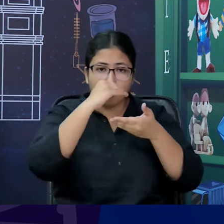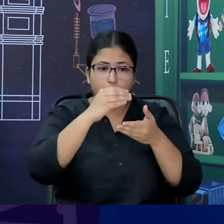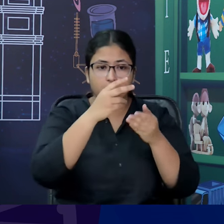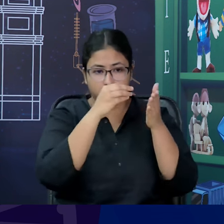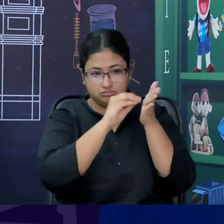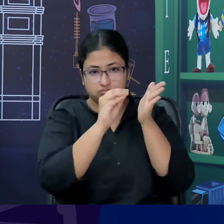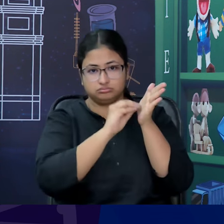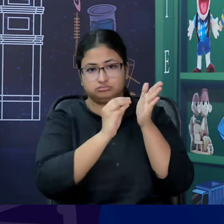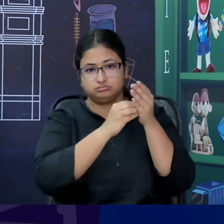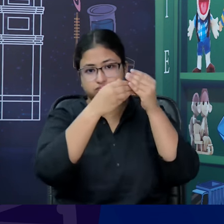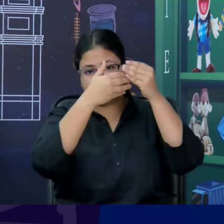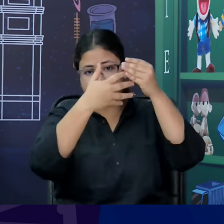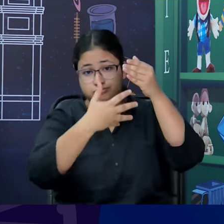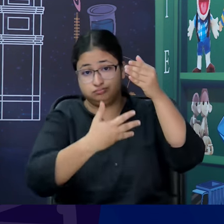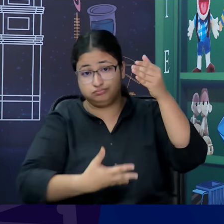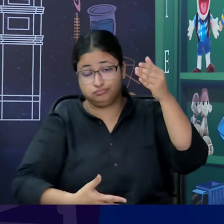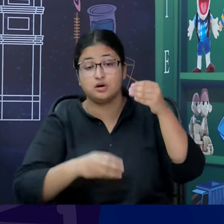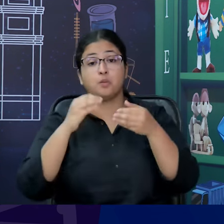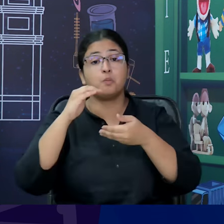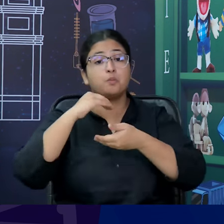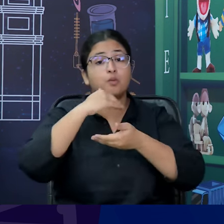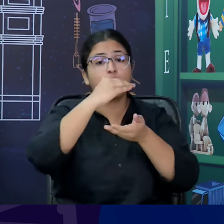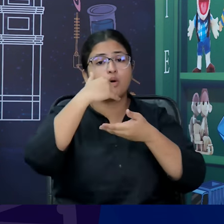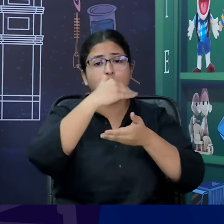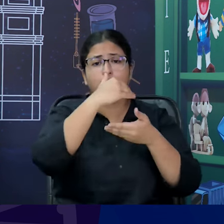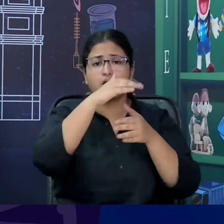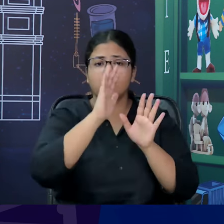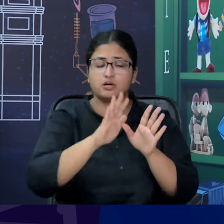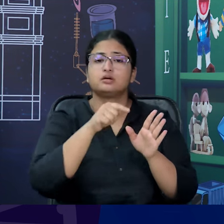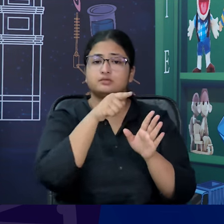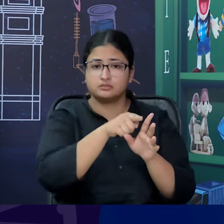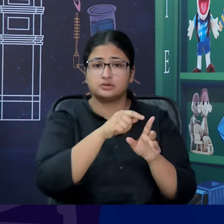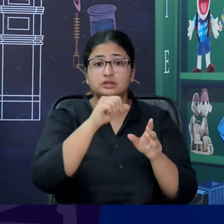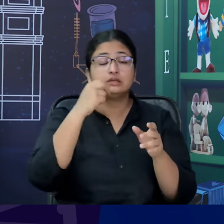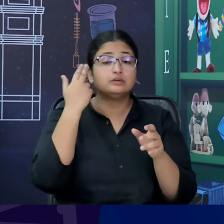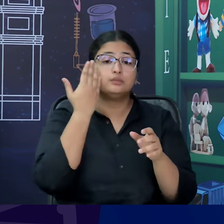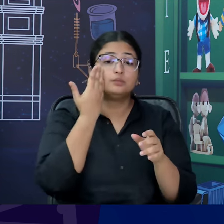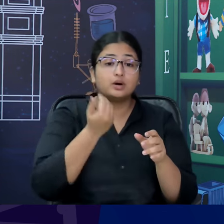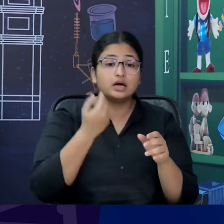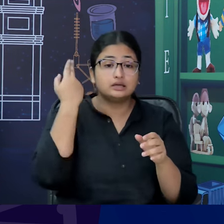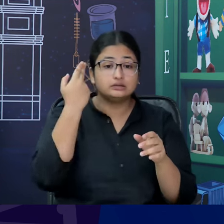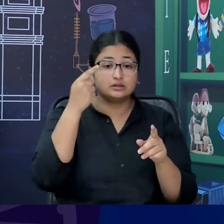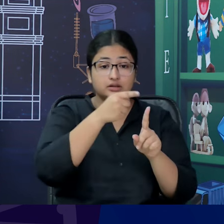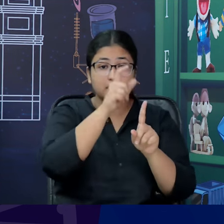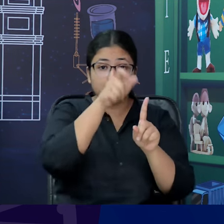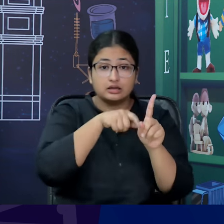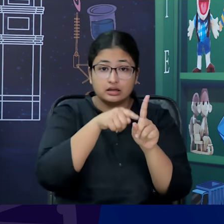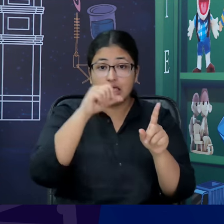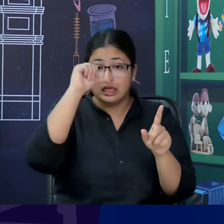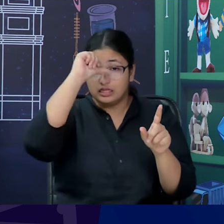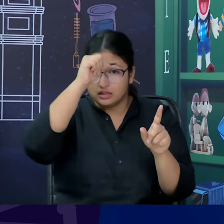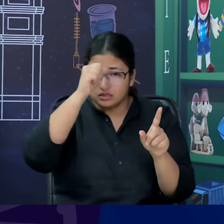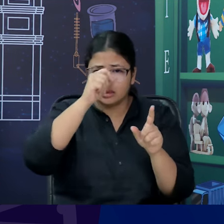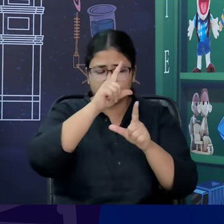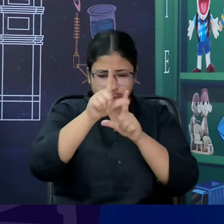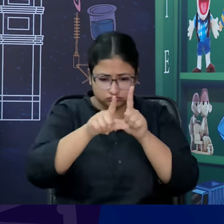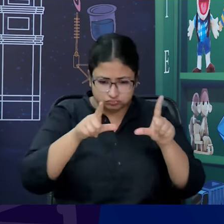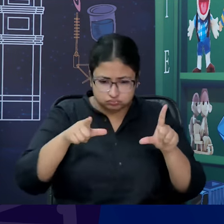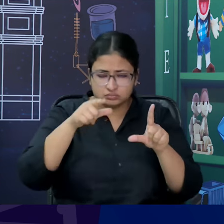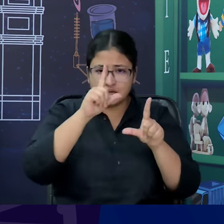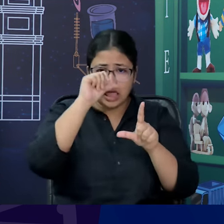पुरस्कार और अगर मैं बात करूं तो जो है हिंदी साहित्य का एक बहुत बड़ा प्रतिष्ठित पुरस्कार है भारतीय ज्ञानपीठ तो